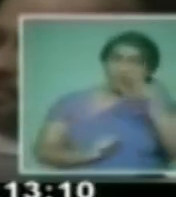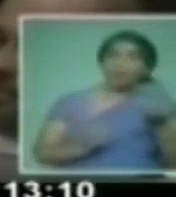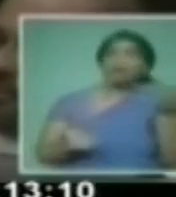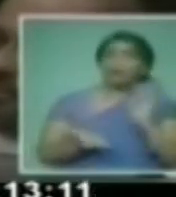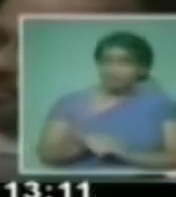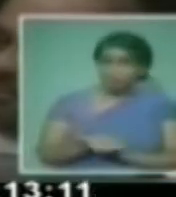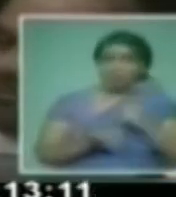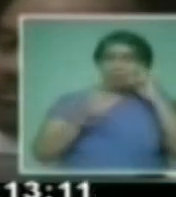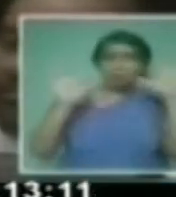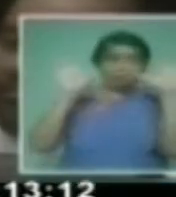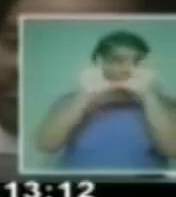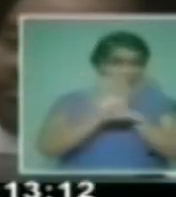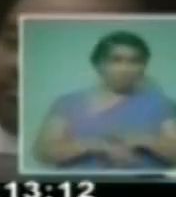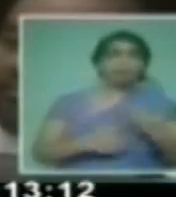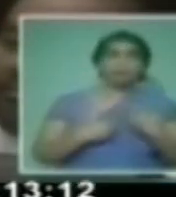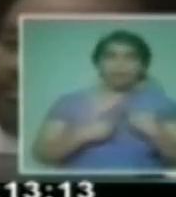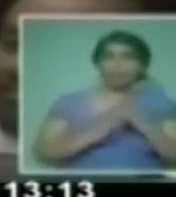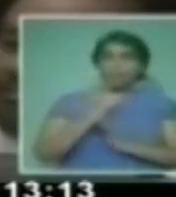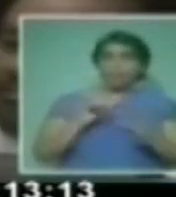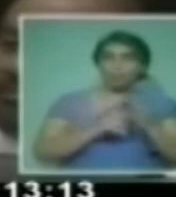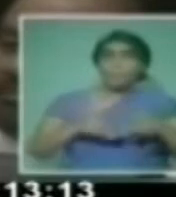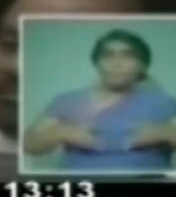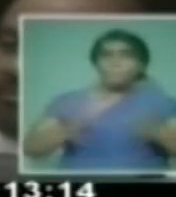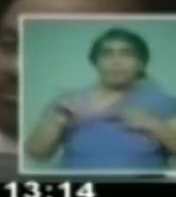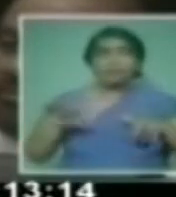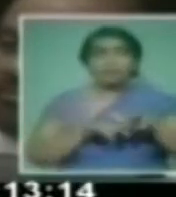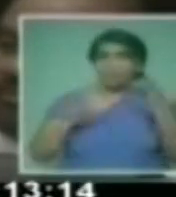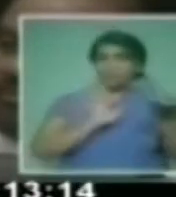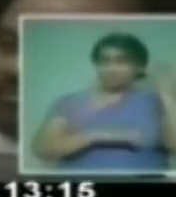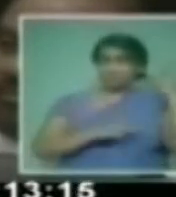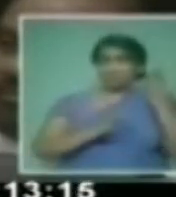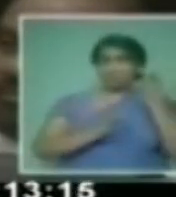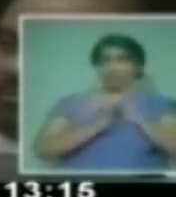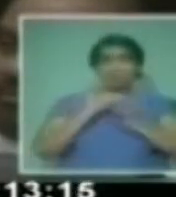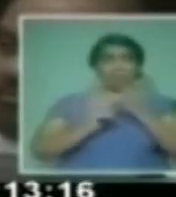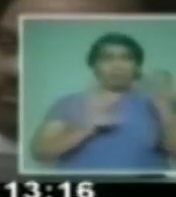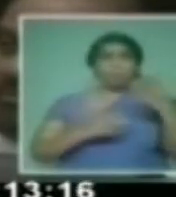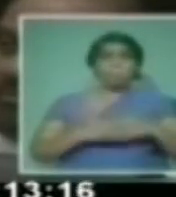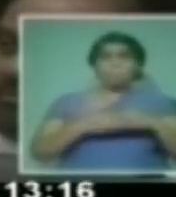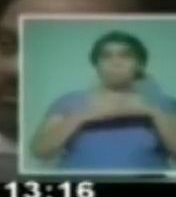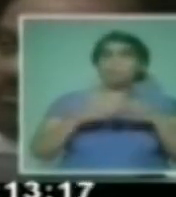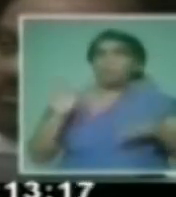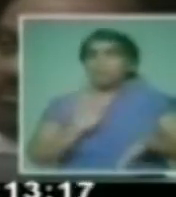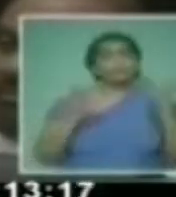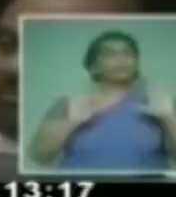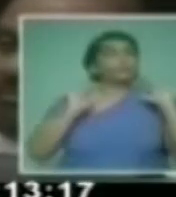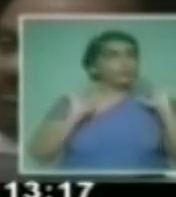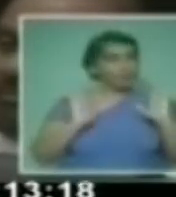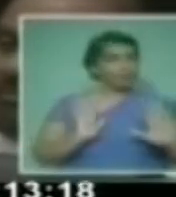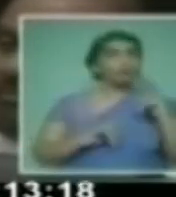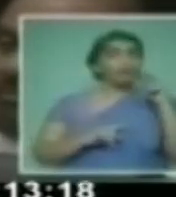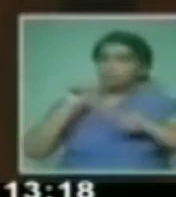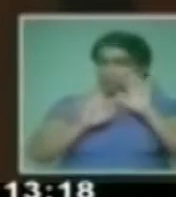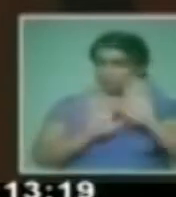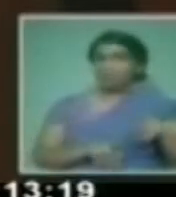செயல்படுங்கள். பாராளுமன்ற உறுப்பினர்கள் வீதியில் இறங்க முடியாத ஒரு இருண்ட யுகம் இருந்தது. அந்த நிலைமையை மீள உருவாக்குவதற்கு இந்த பாராளுமன்றத்தினூடாக